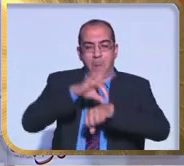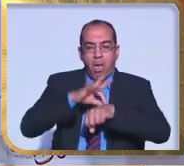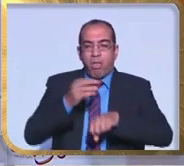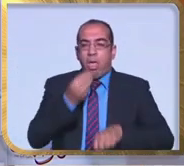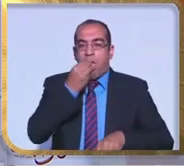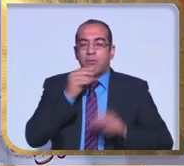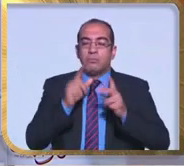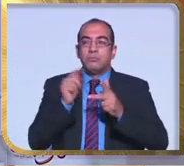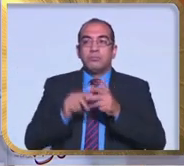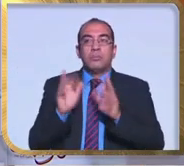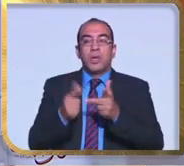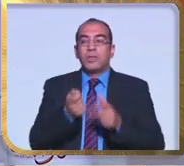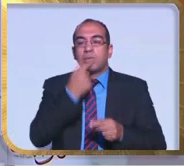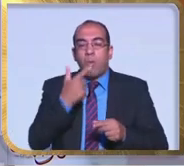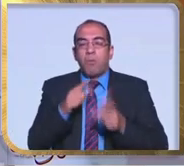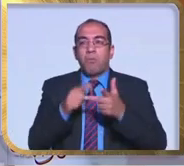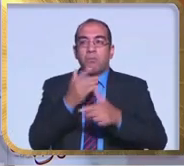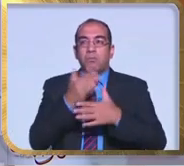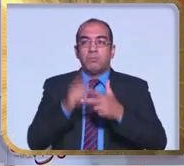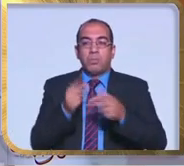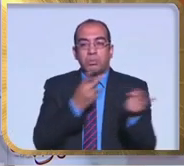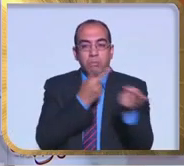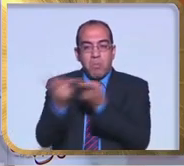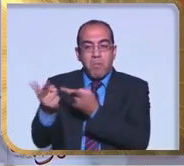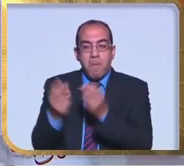احتاج إلى كده، زي مثلا جالني ضيف